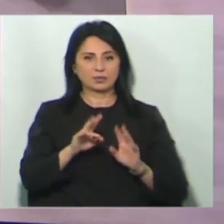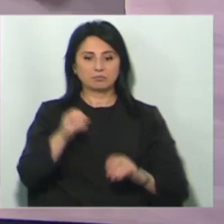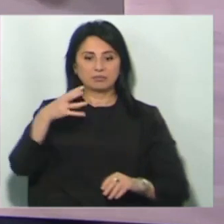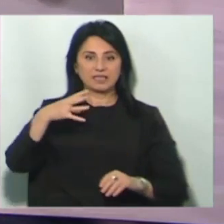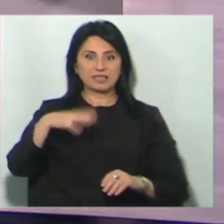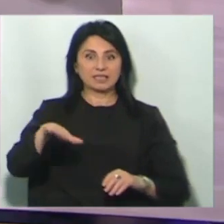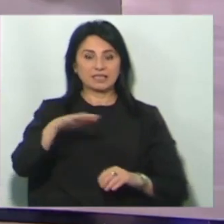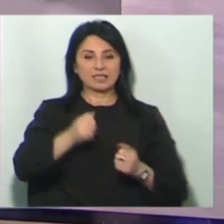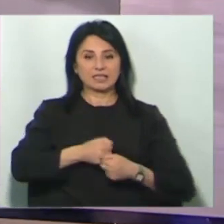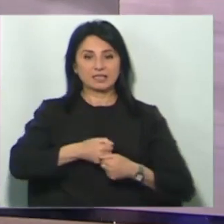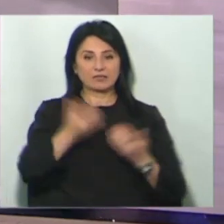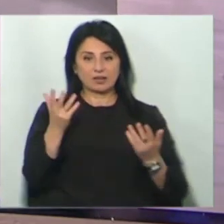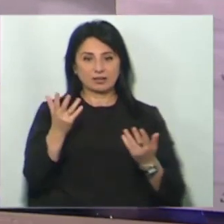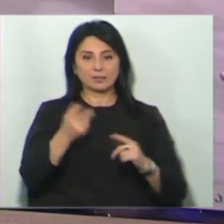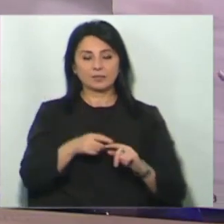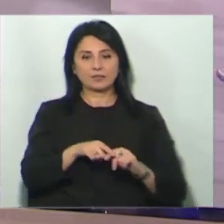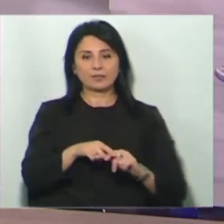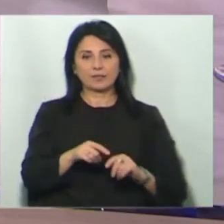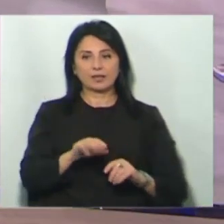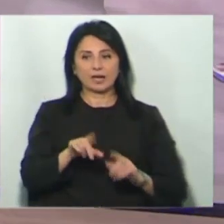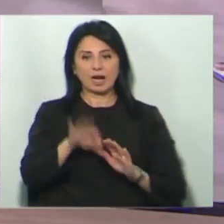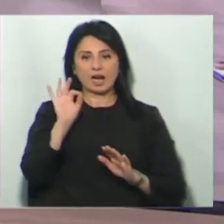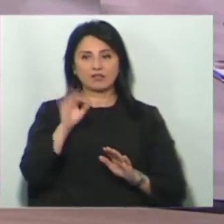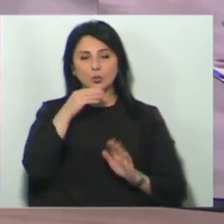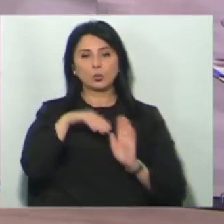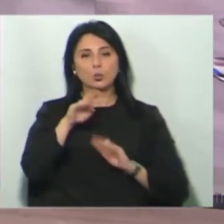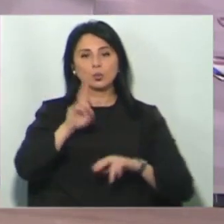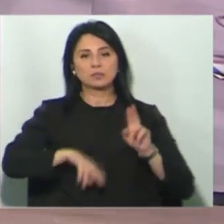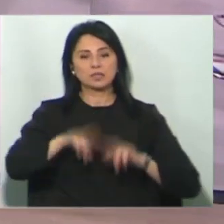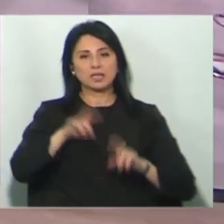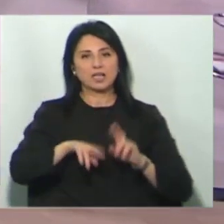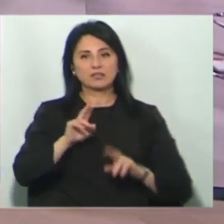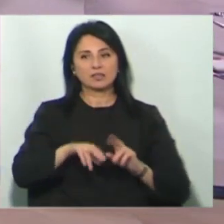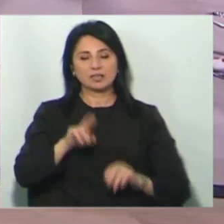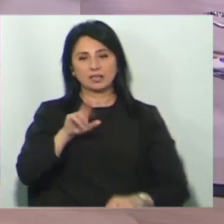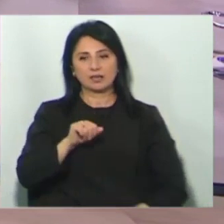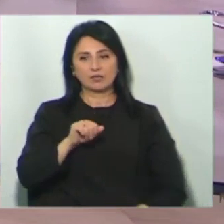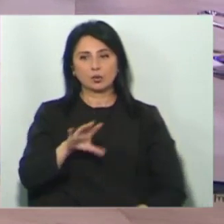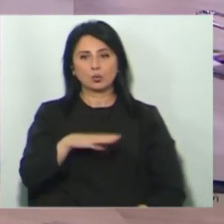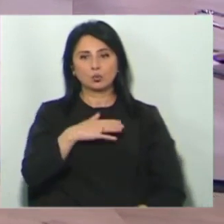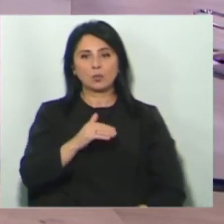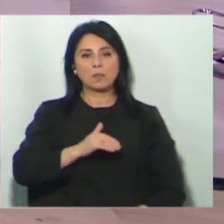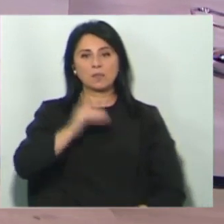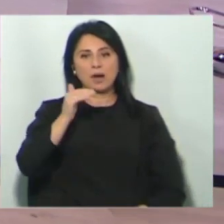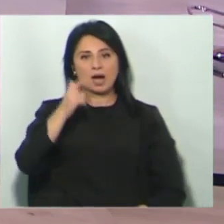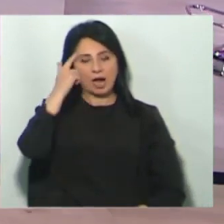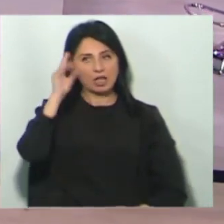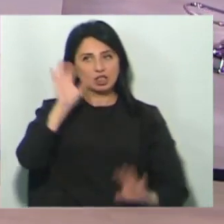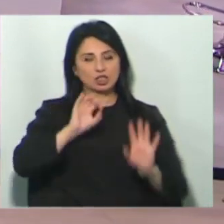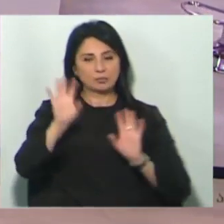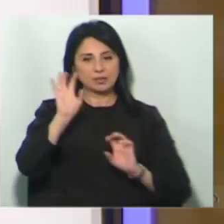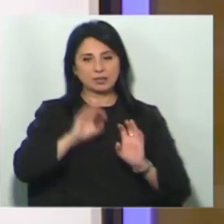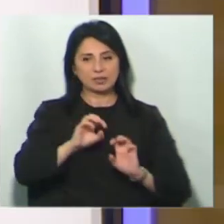მზის ექსპოზიციის გავლენის ქვეშ, გამოირჩეოდნენ უკეთესი გუნებგანწყობით და ჰქონდათ უფრო მაღალი შემეცნების